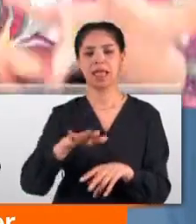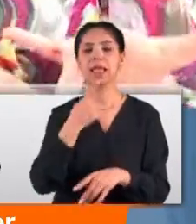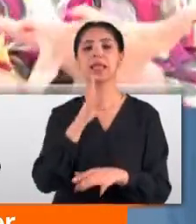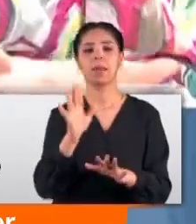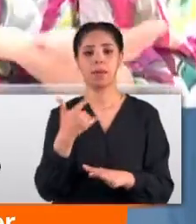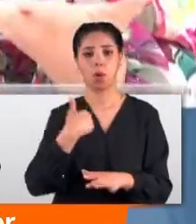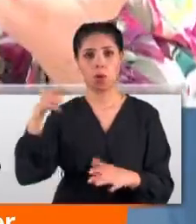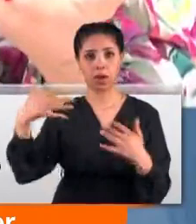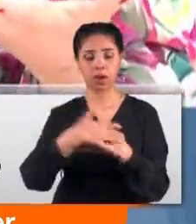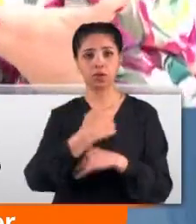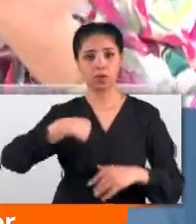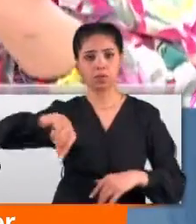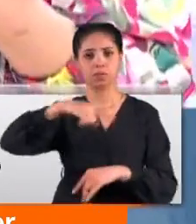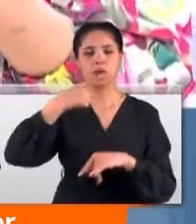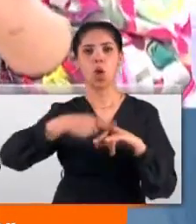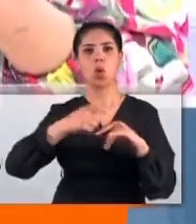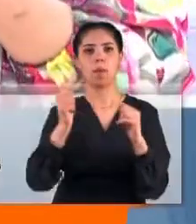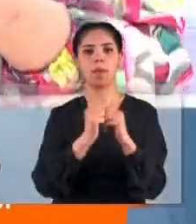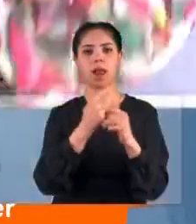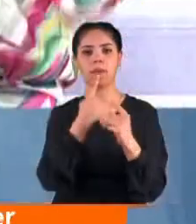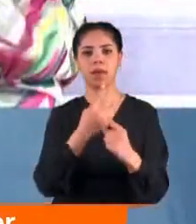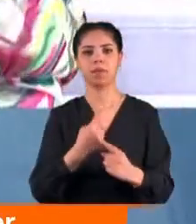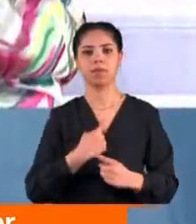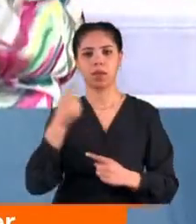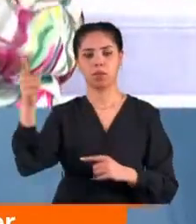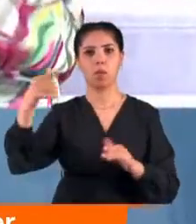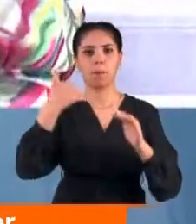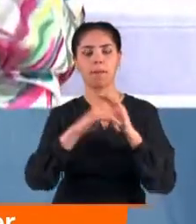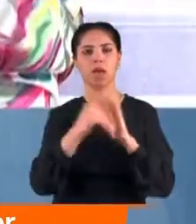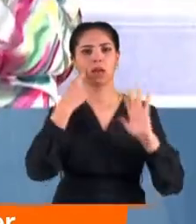gece bize Hürrem'le beraberim dedi. Alın işte size mesajı ama Hürrem'e...